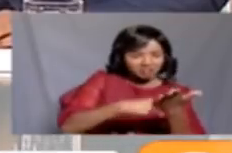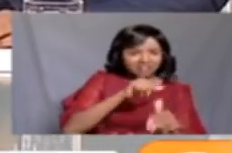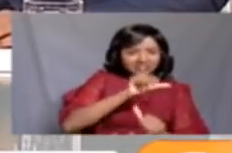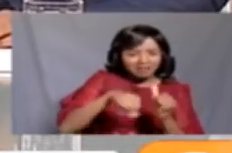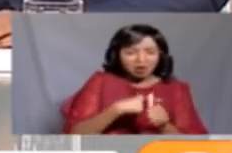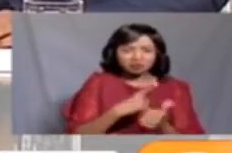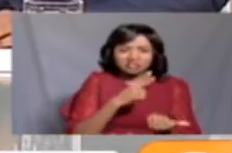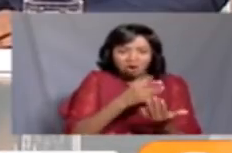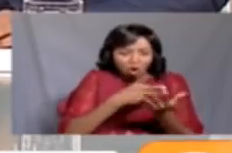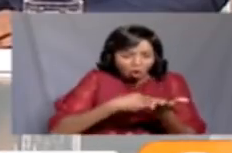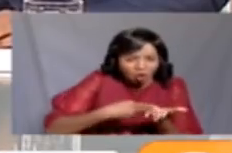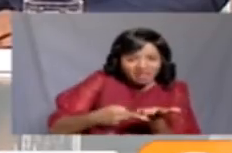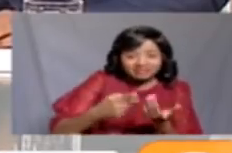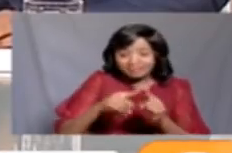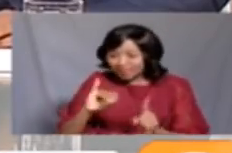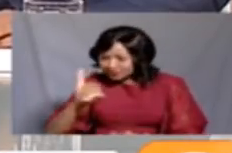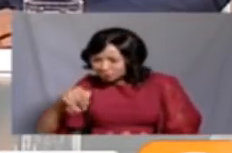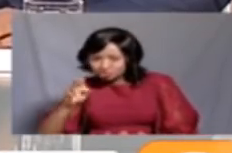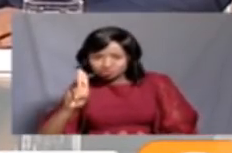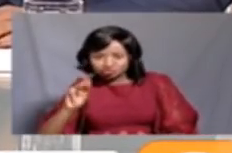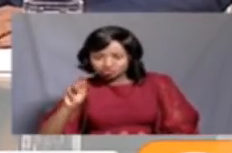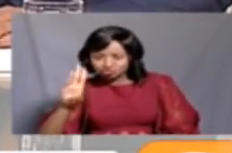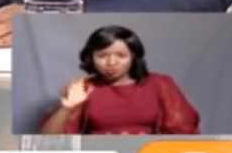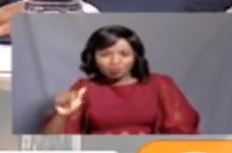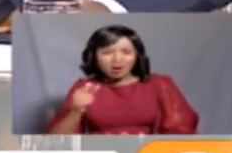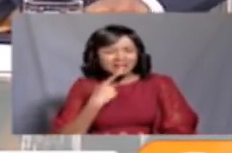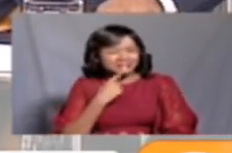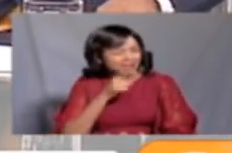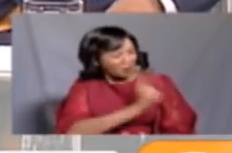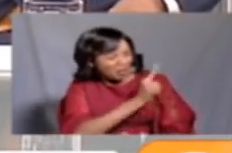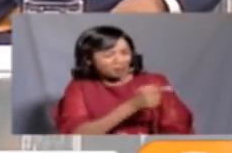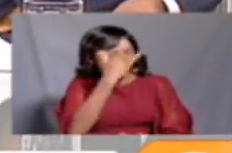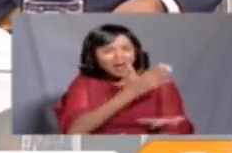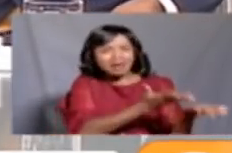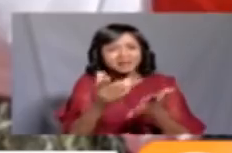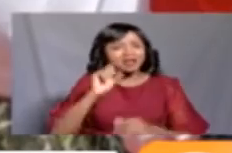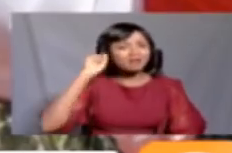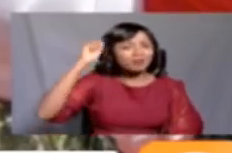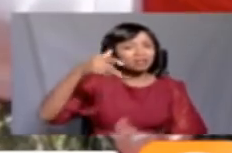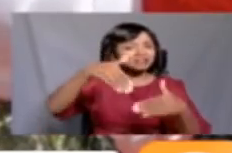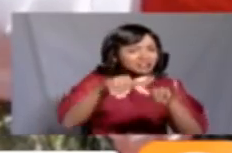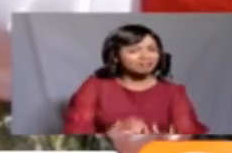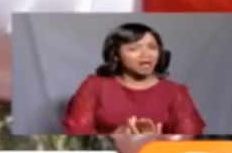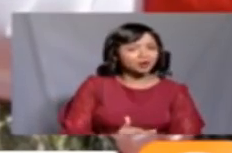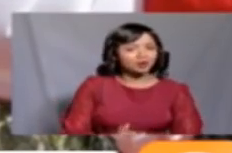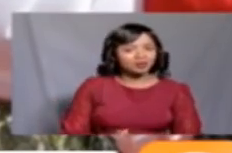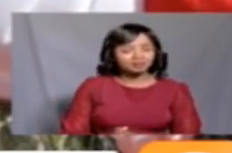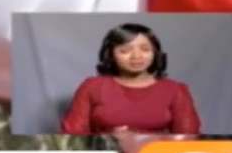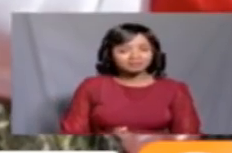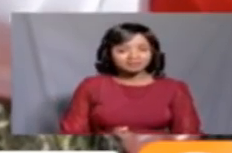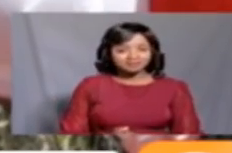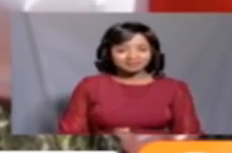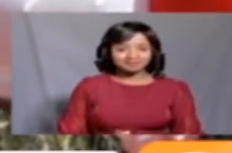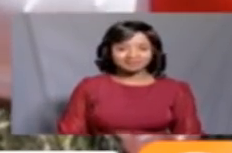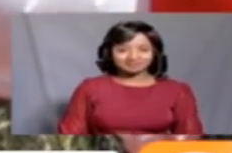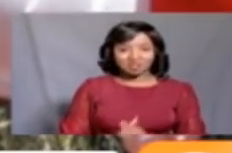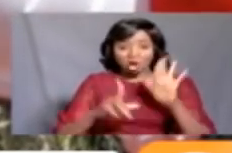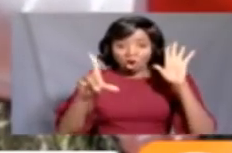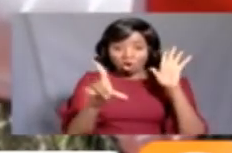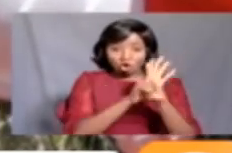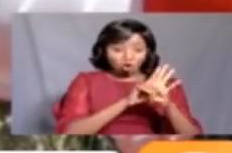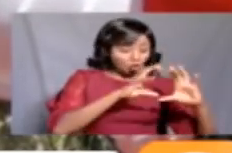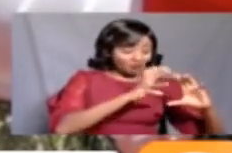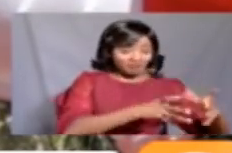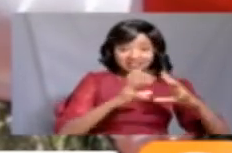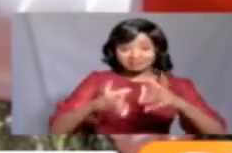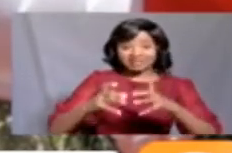Jumwa akimkosoa kwa kuleta siasa kwenye mazishi. Sheria ya vyama ilitungwa ikasema